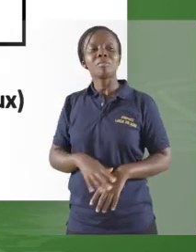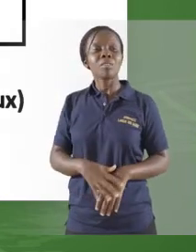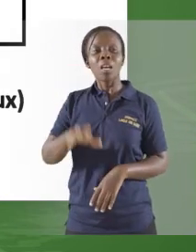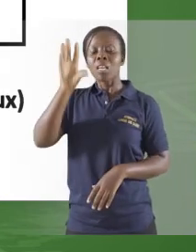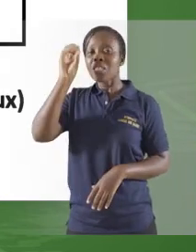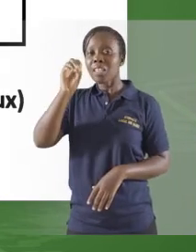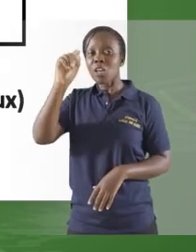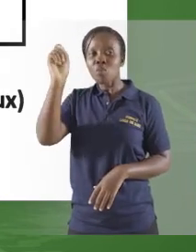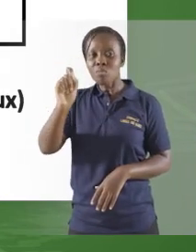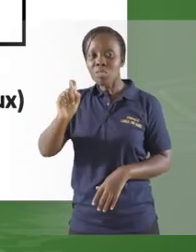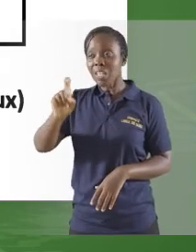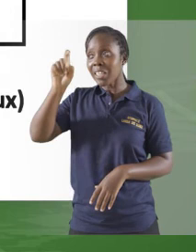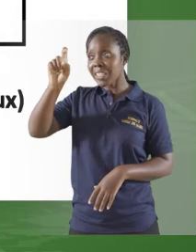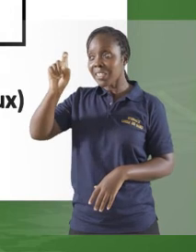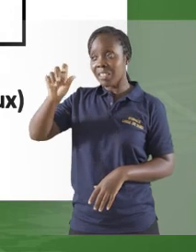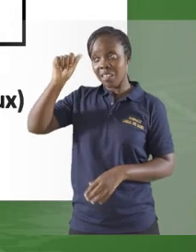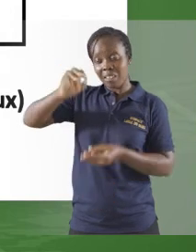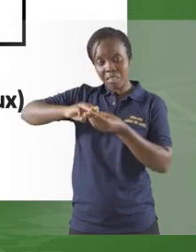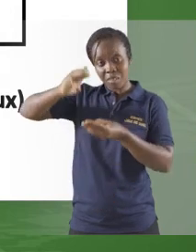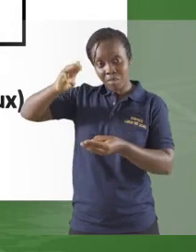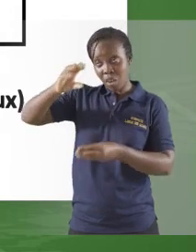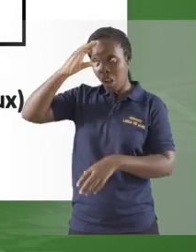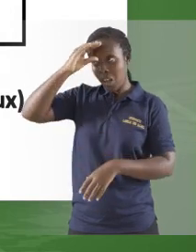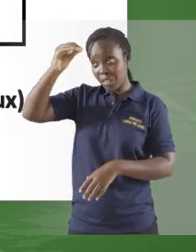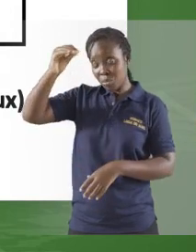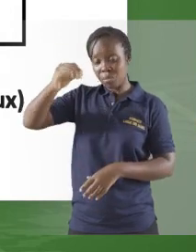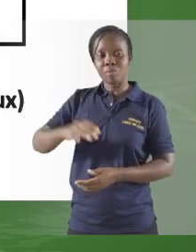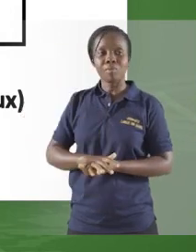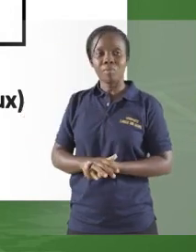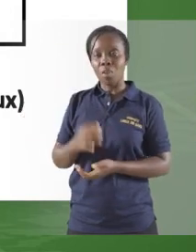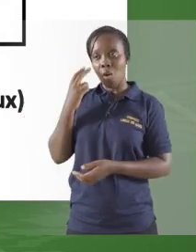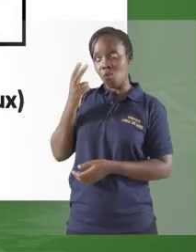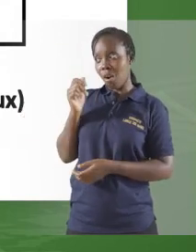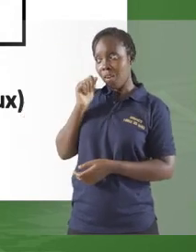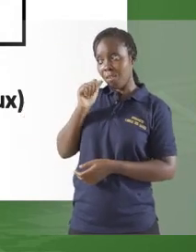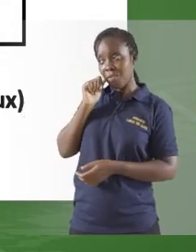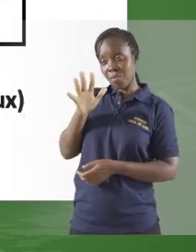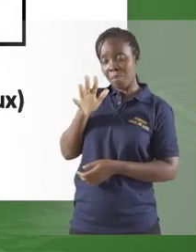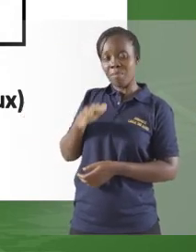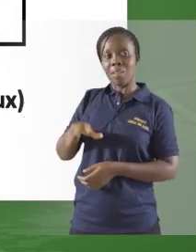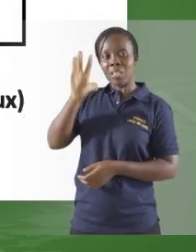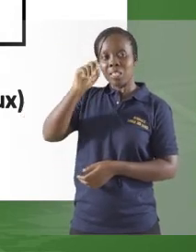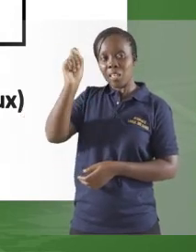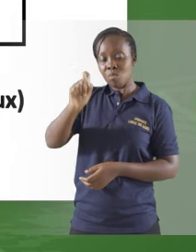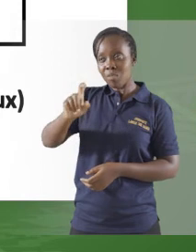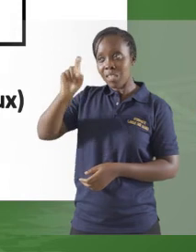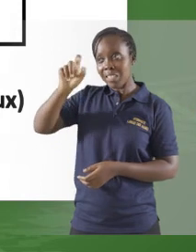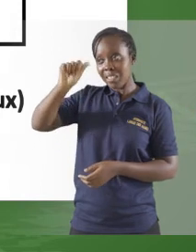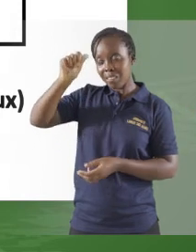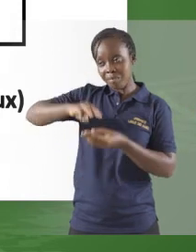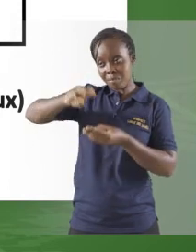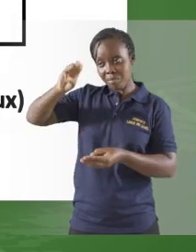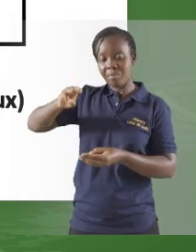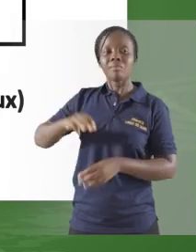gamète X grand A chez l'homme, 50% du gamète X grand A également chez la